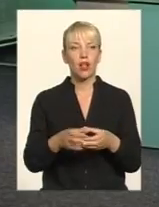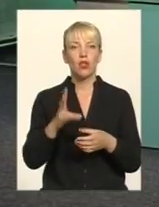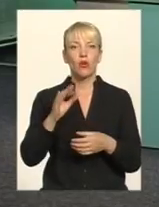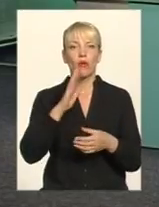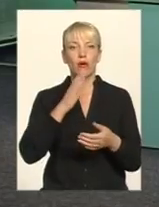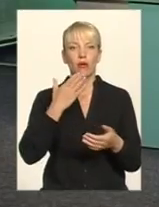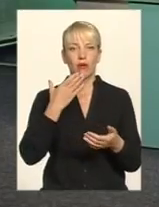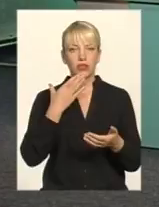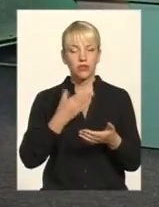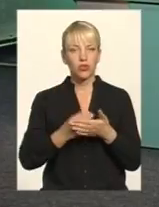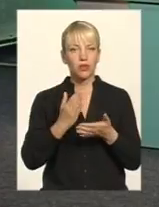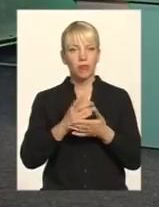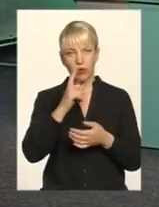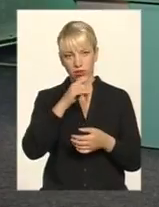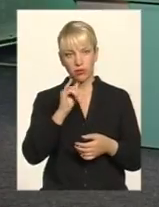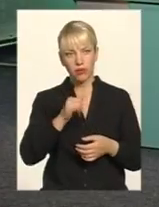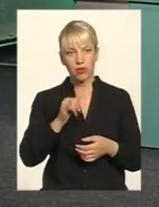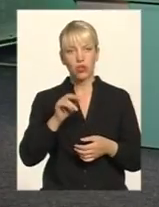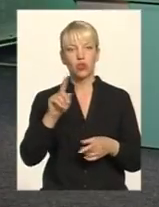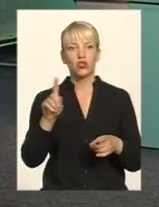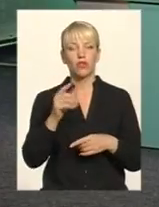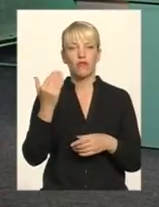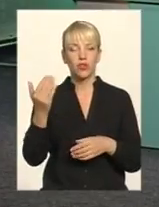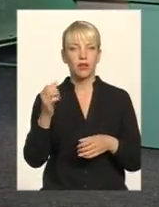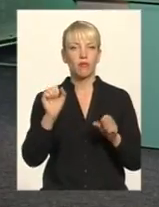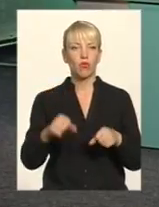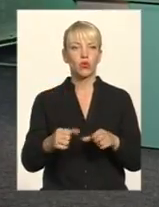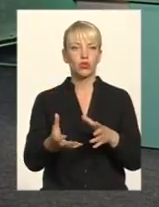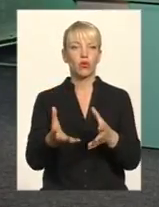відчули, що вони можуть отримати